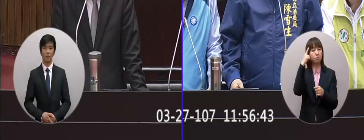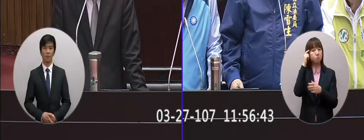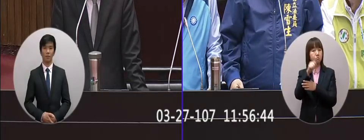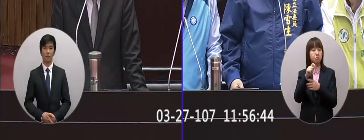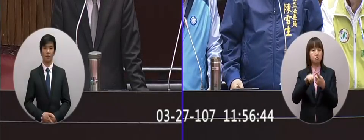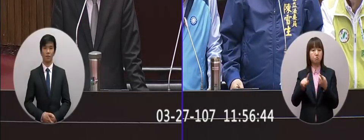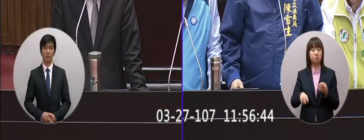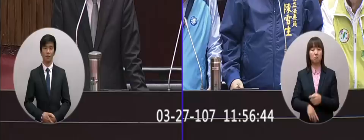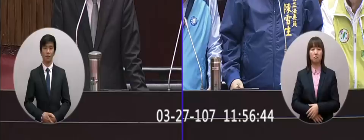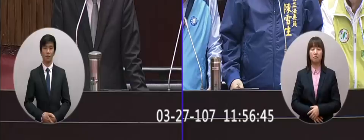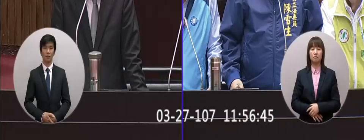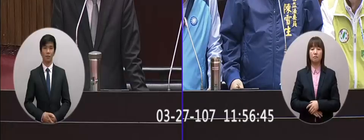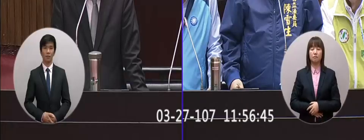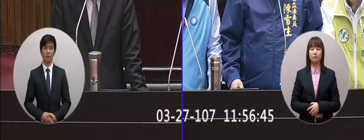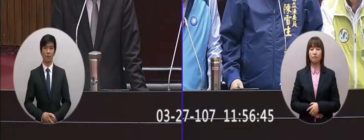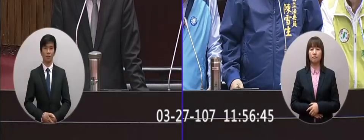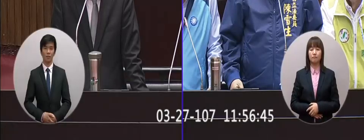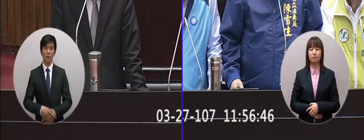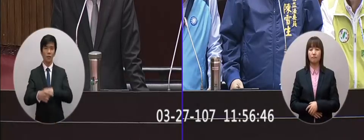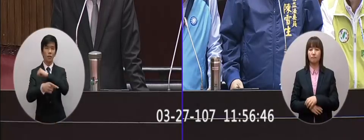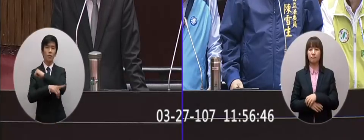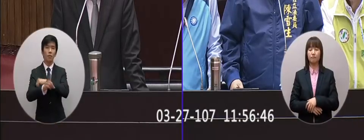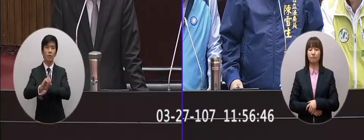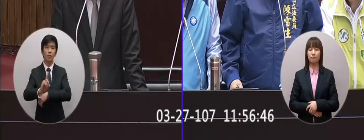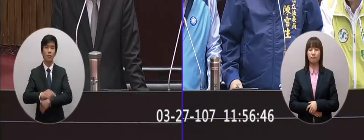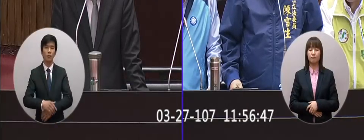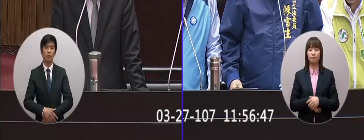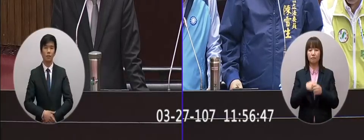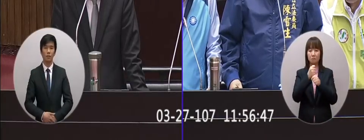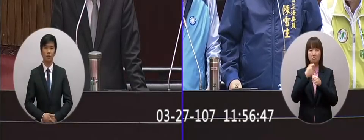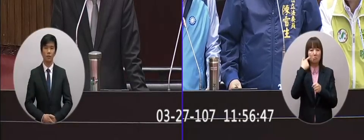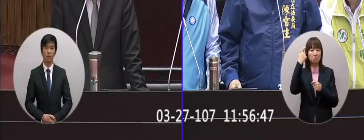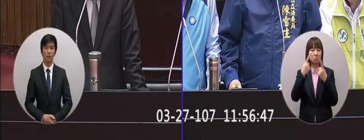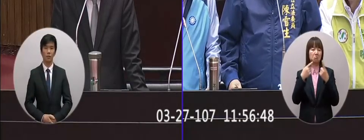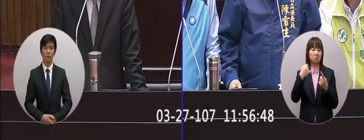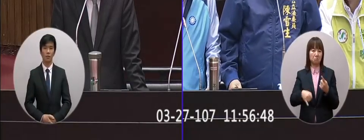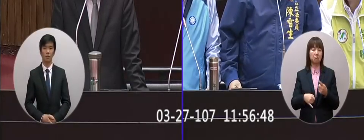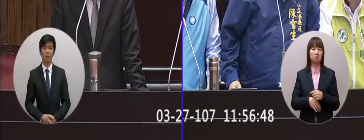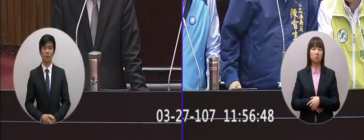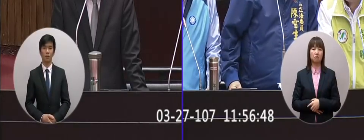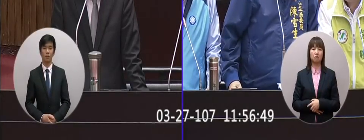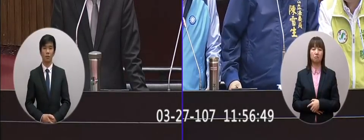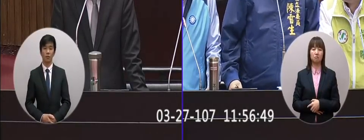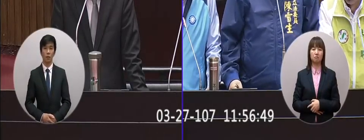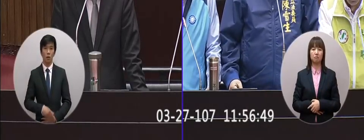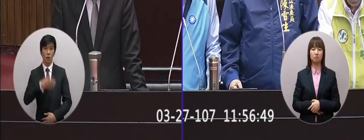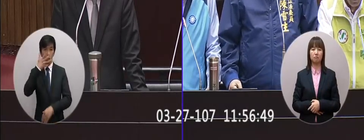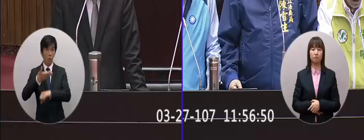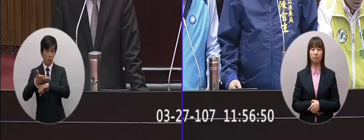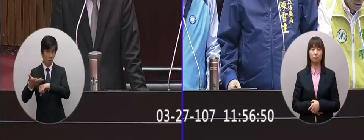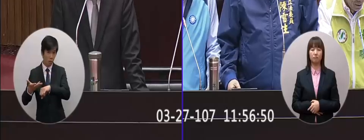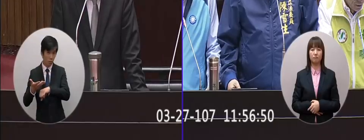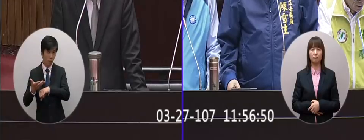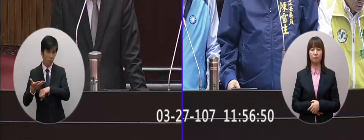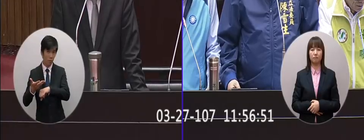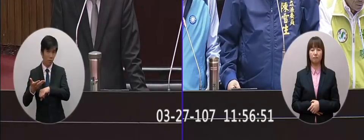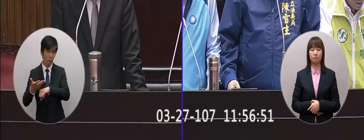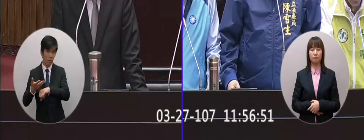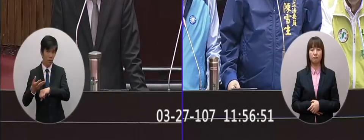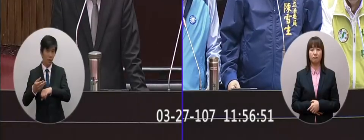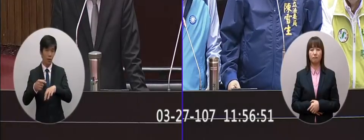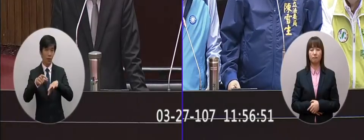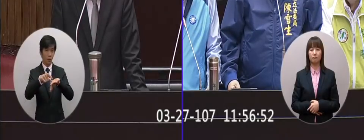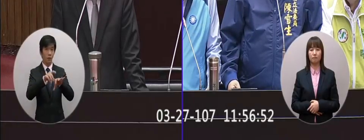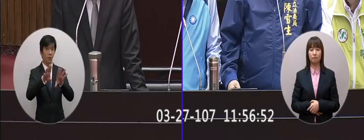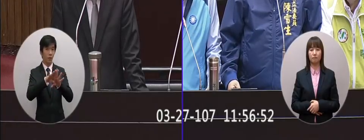意吗？ 最后一句是。 马祖最差嘛， 这个我们就不同意。 澎湖比金门，